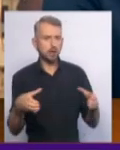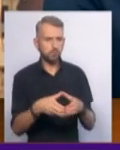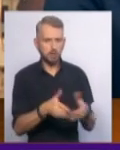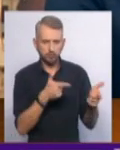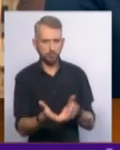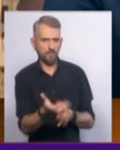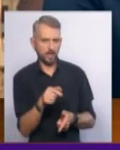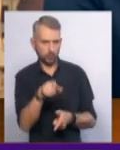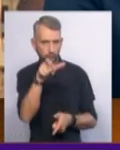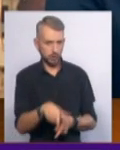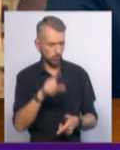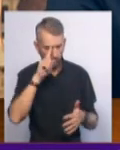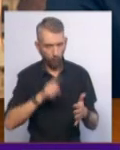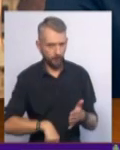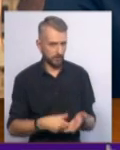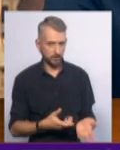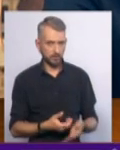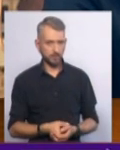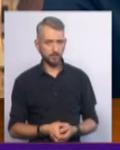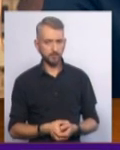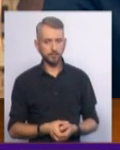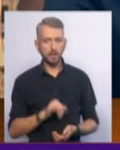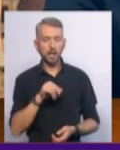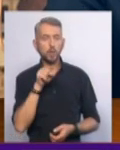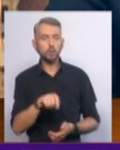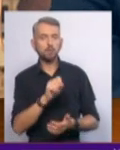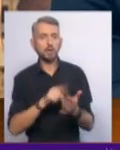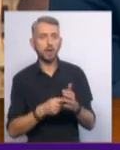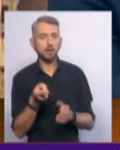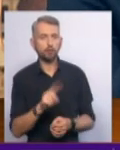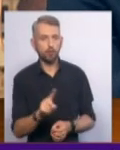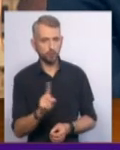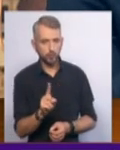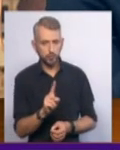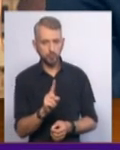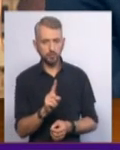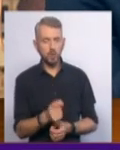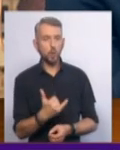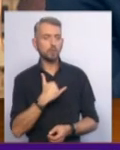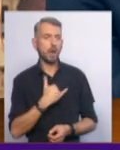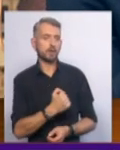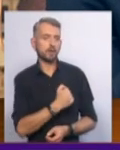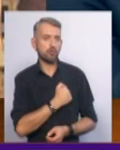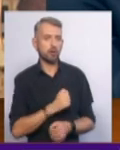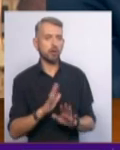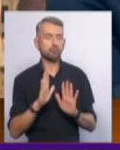би цю людину, повірте, аж бігом. І тут питання в тому, що у нас, на жаль,